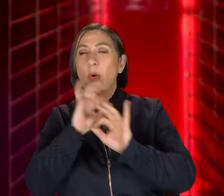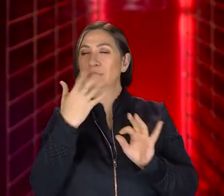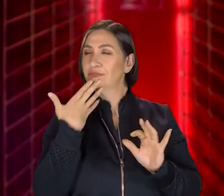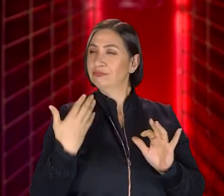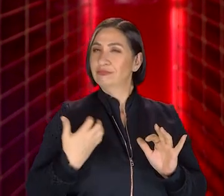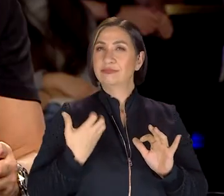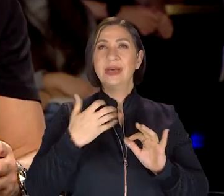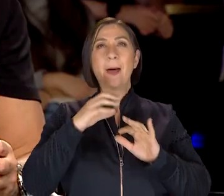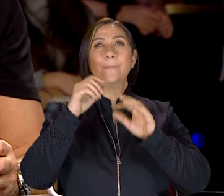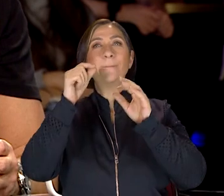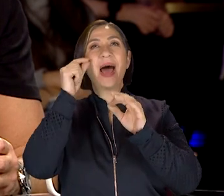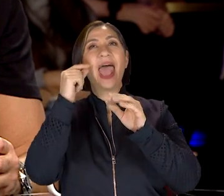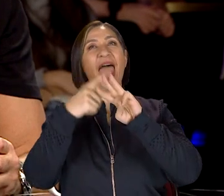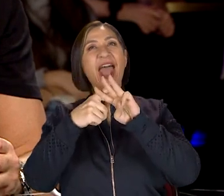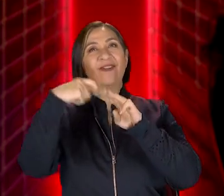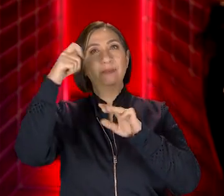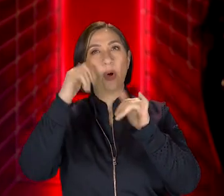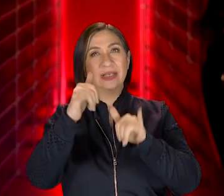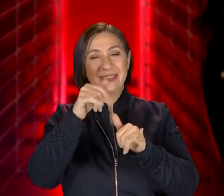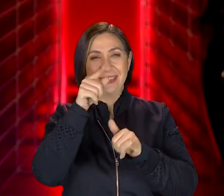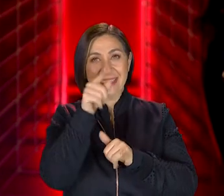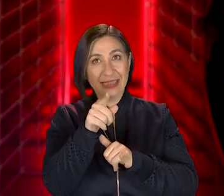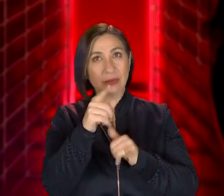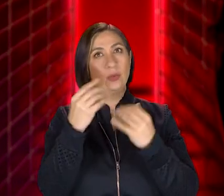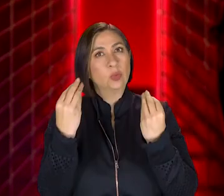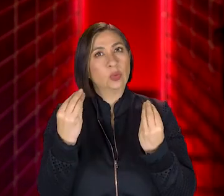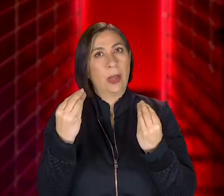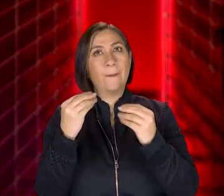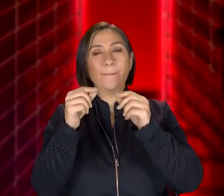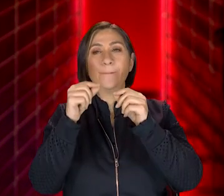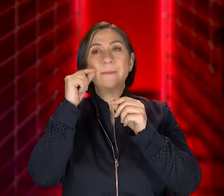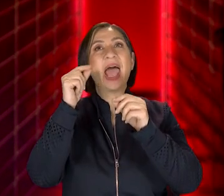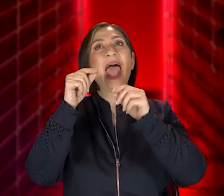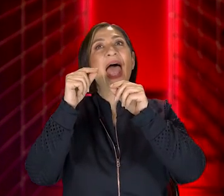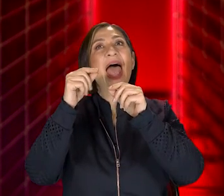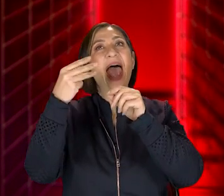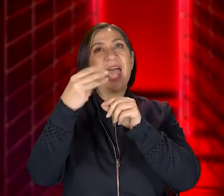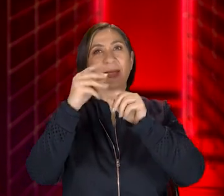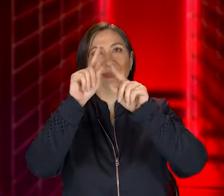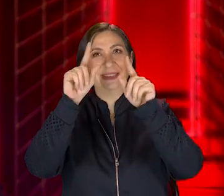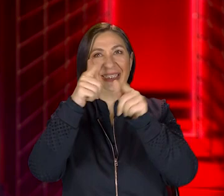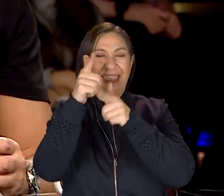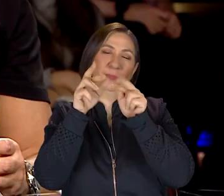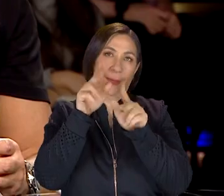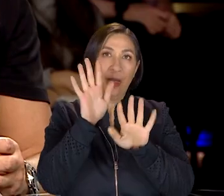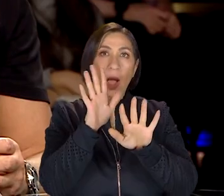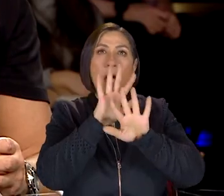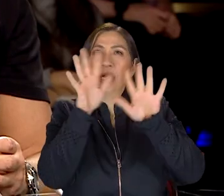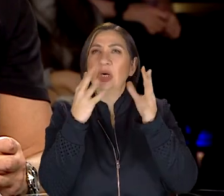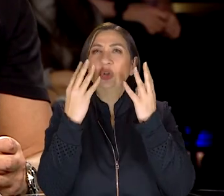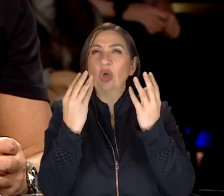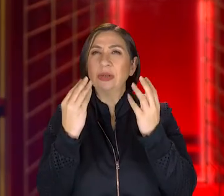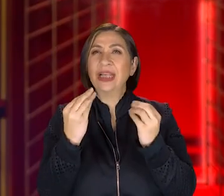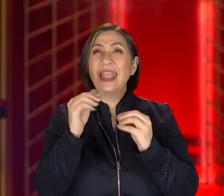cooldun. Bay E filminde oynadım. Biraz önce seyrettiğimiz klip onun klibiydi. Ya Bay E'den bir evet. şeydi. Her şey çok